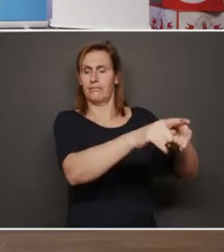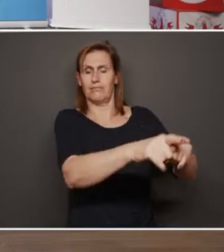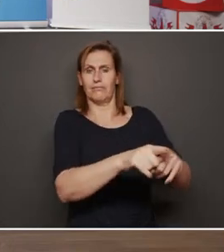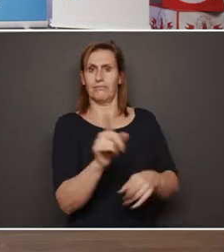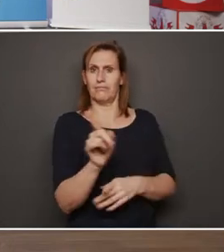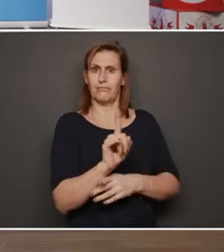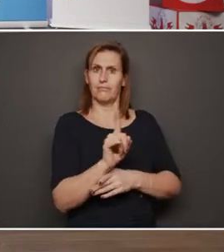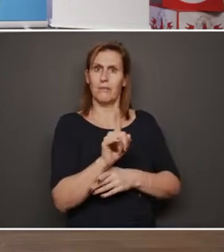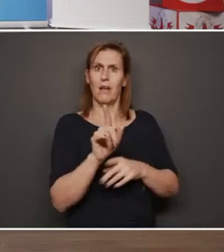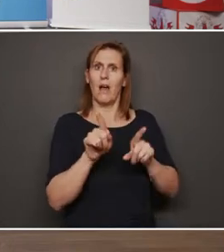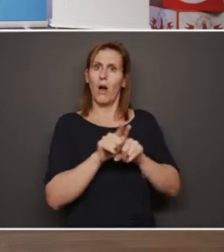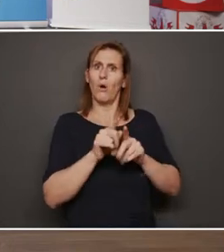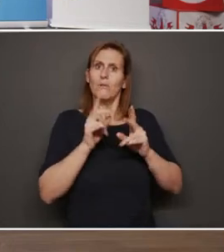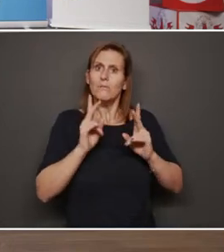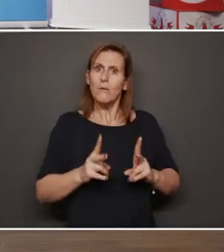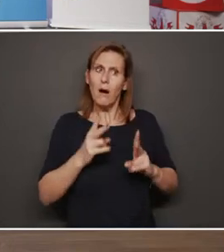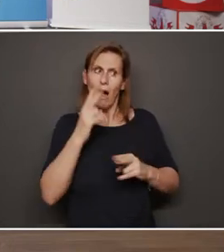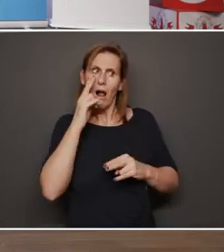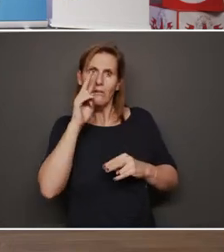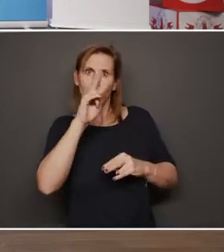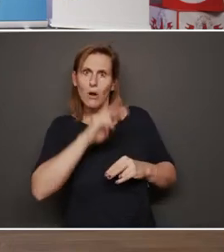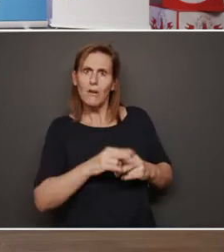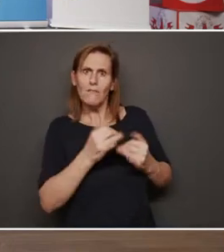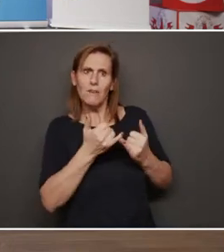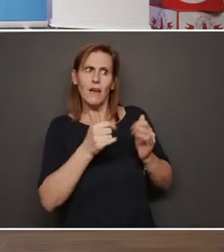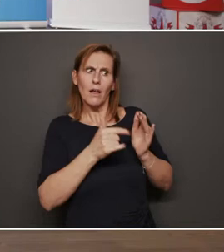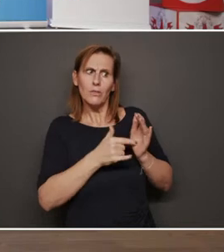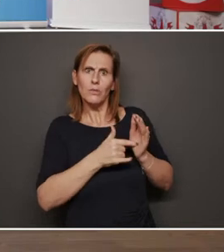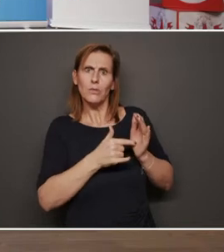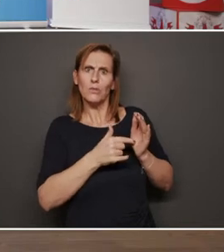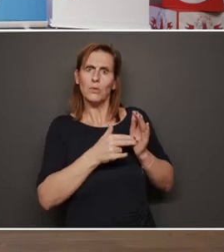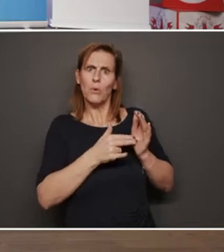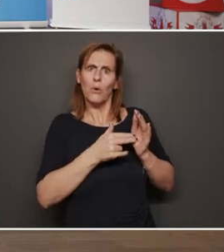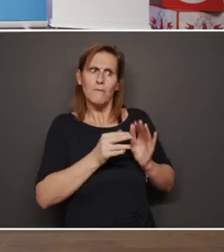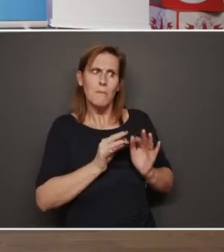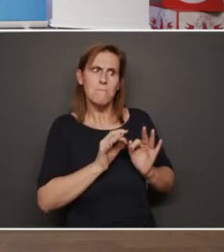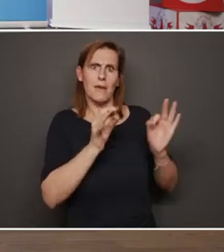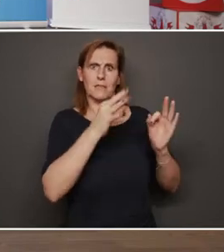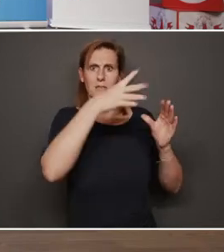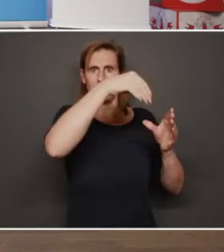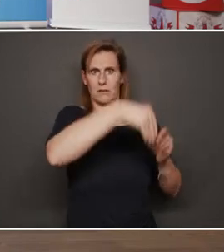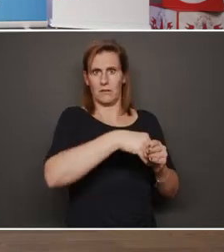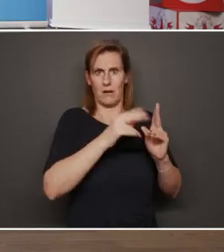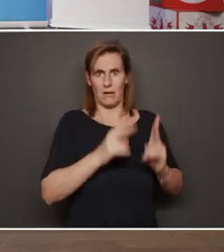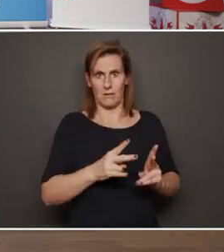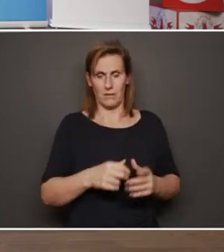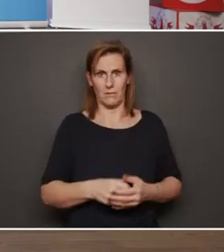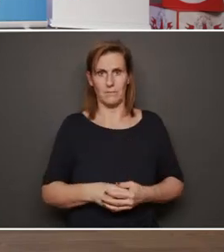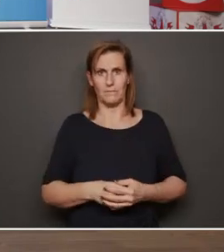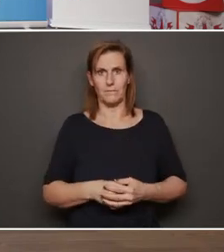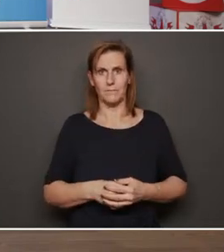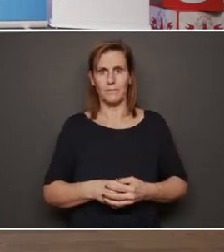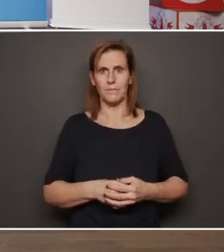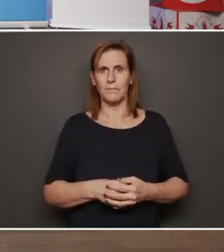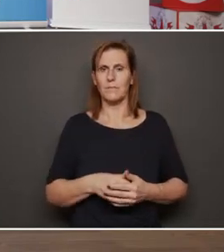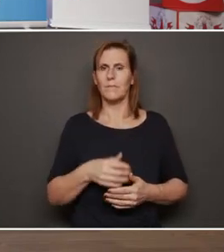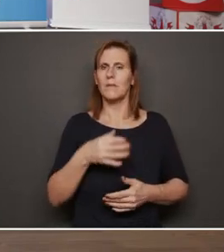vielleicht einfach ganz normal betrachten, wie kann man ihn noch besser immer wieder integrieren. Was können